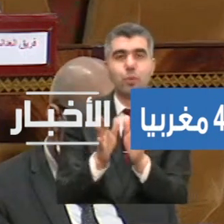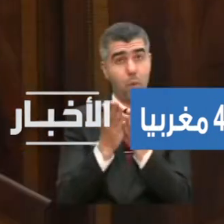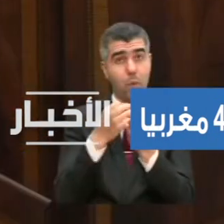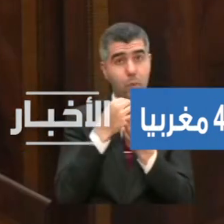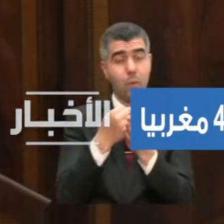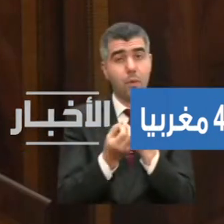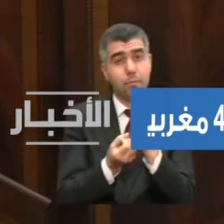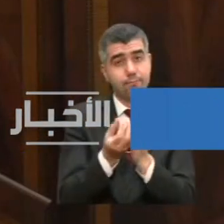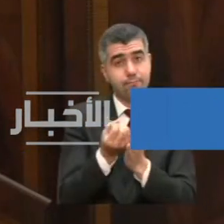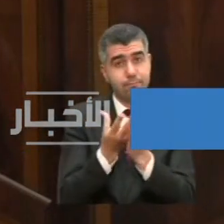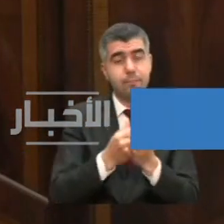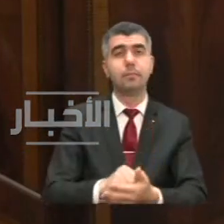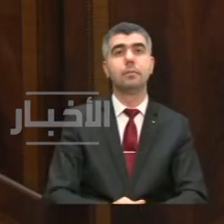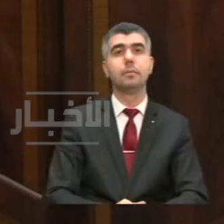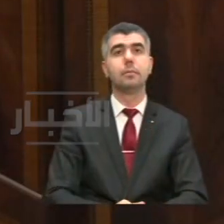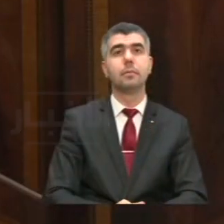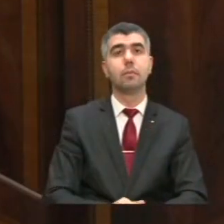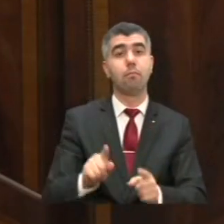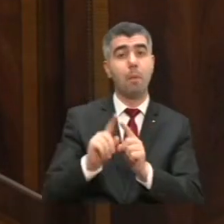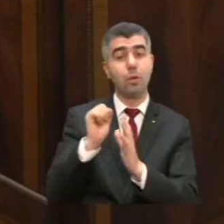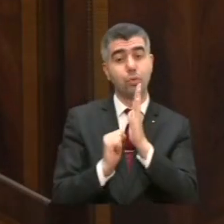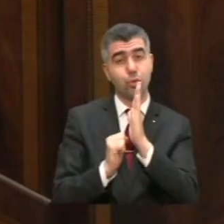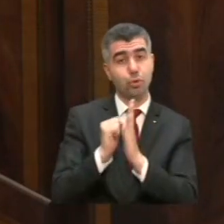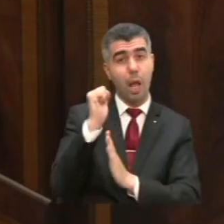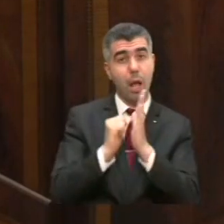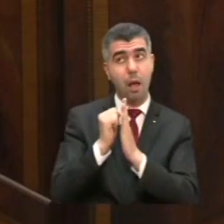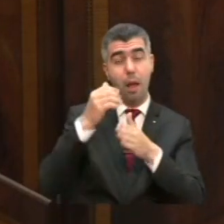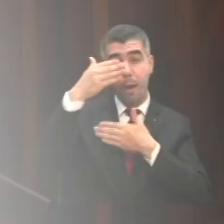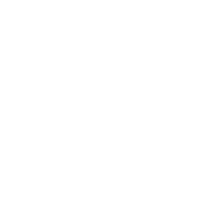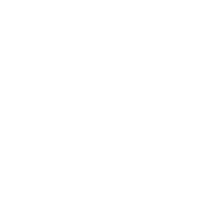سيعتمد لكل وافد إلى أرض المملكة. القيادة الحكيمة لصاحب الجلالة.